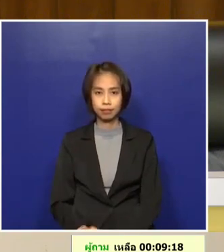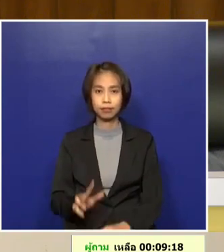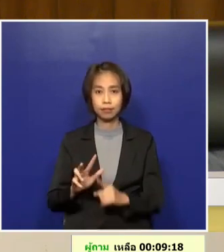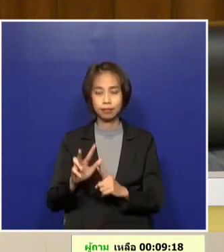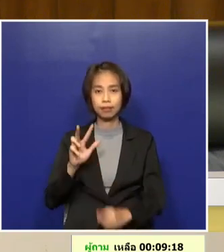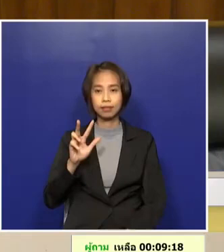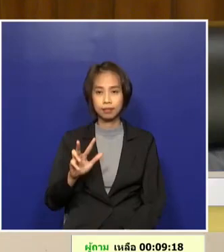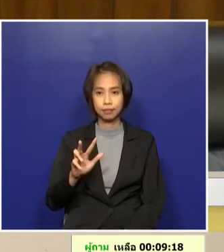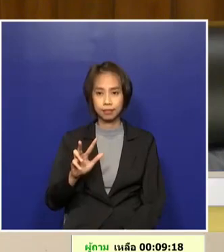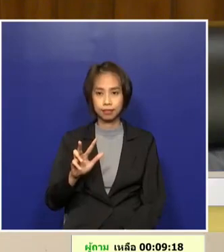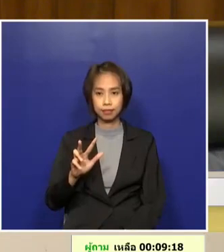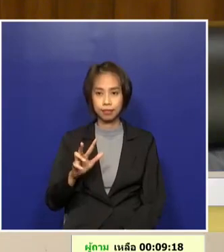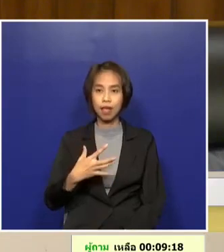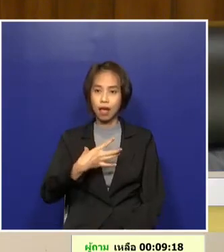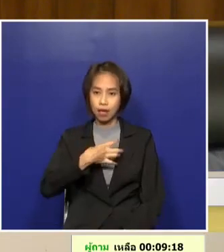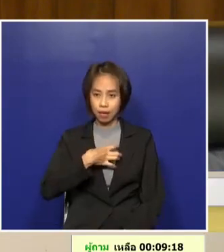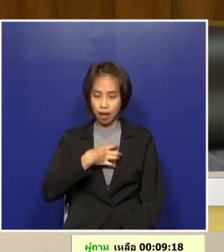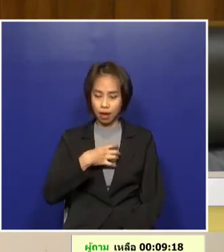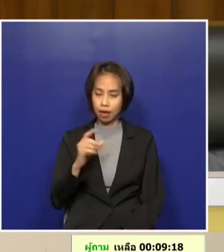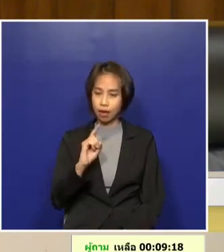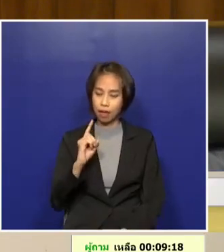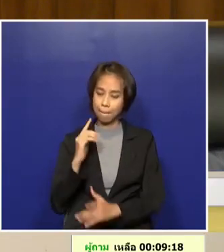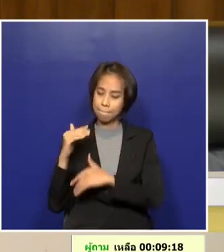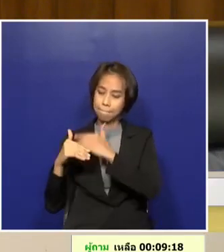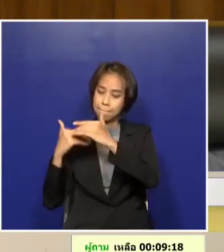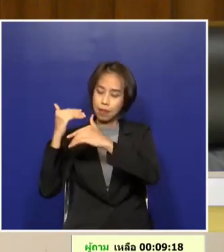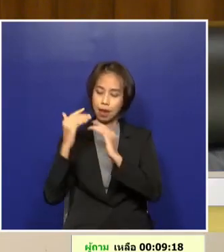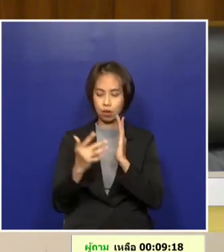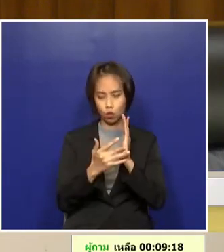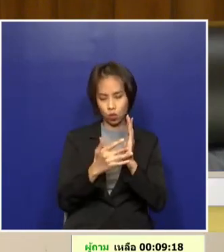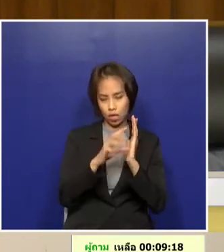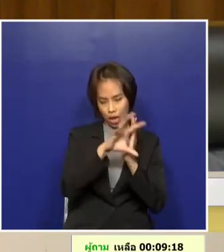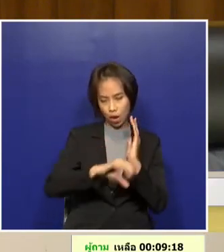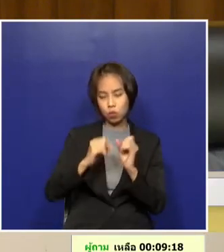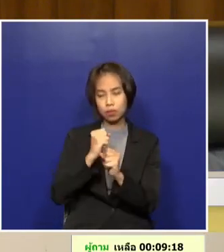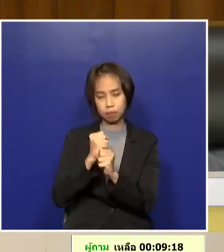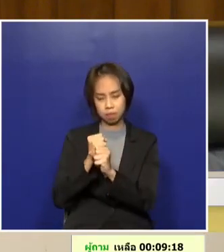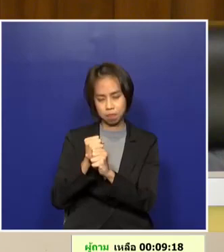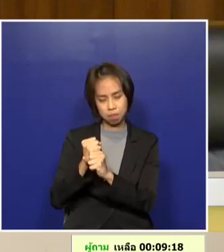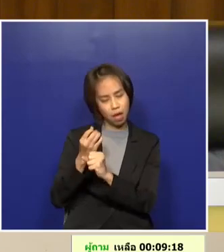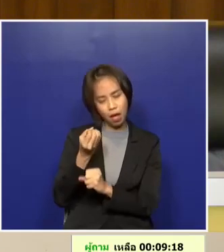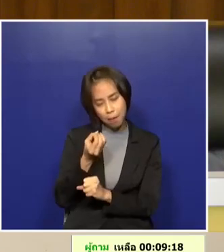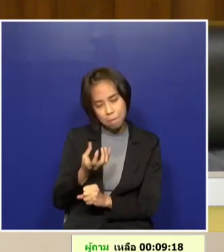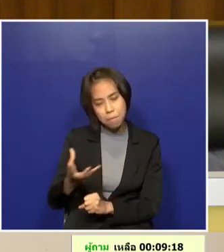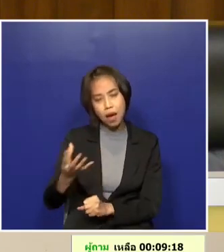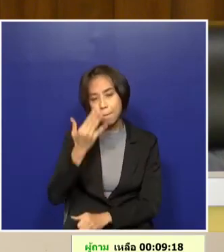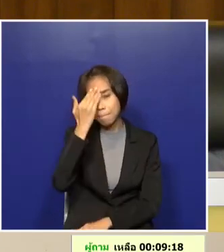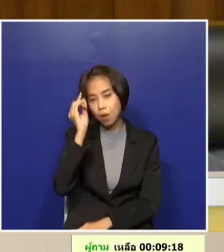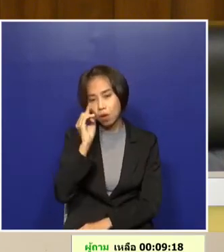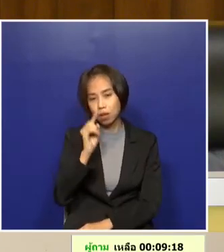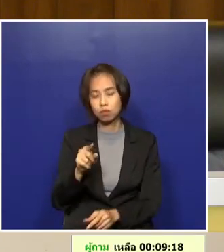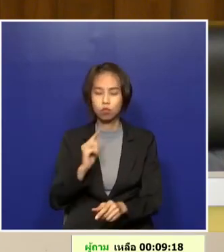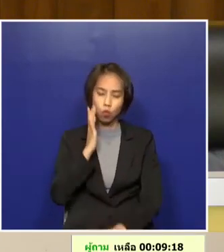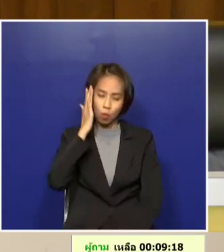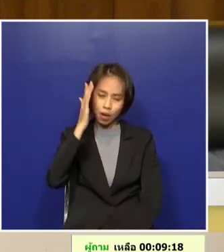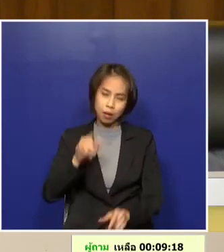นาโดยใช้เทคโนโลยีแพลตฟอร์มนะครับให้มากที่สุดเพื่อที่จะให้เกิดการกระจายในเรื่อง